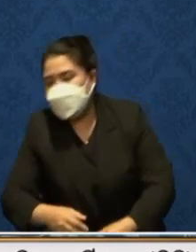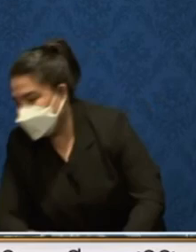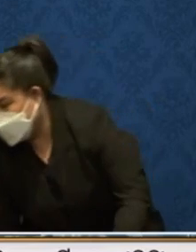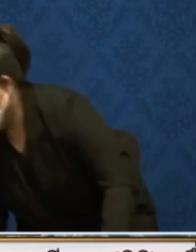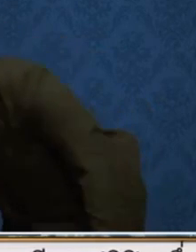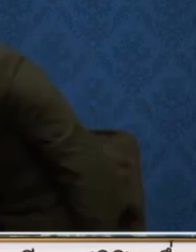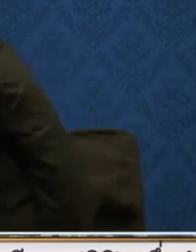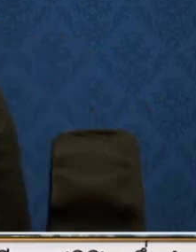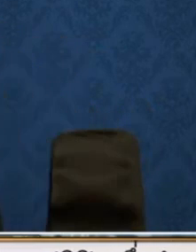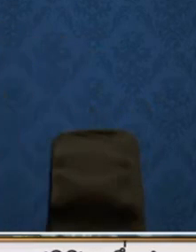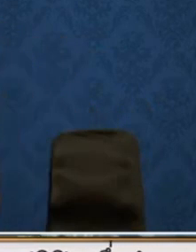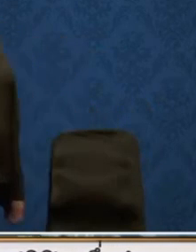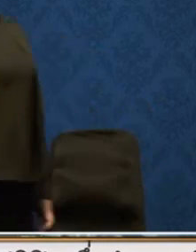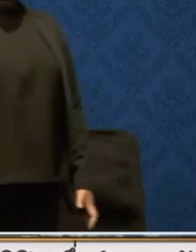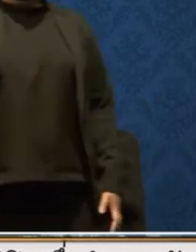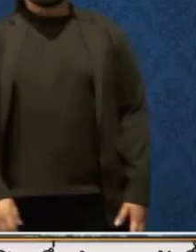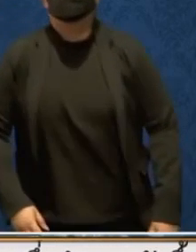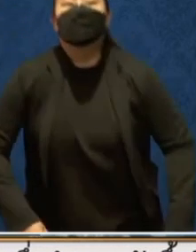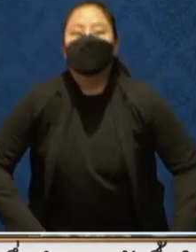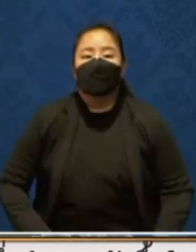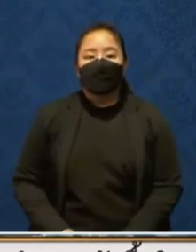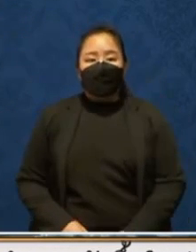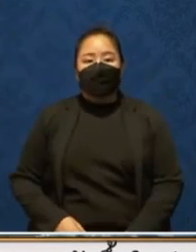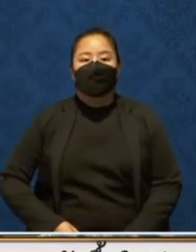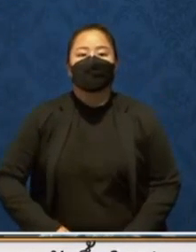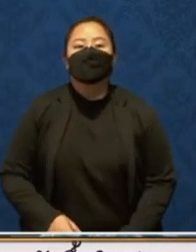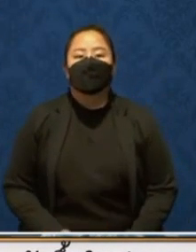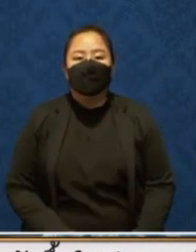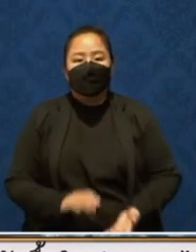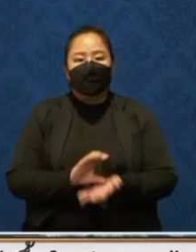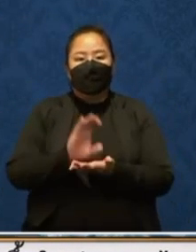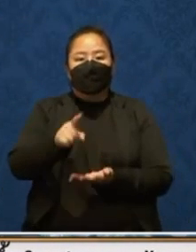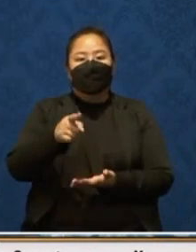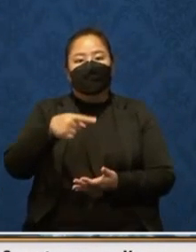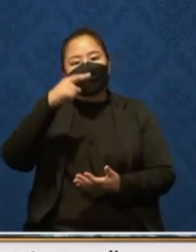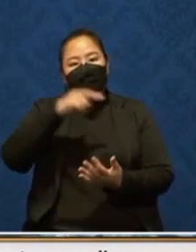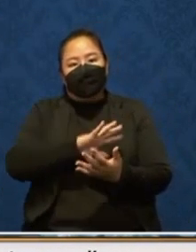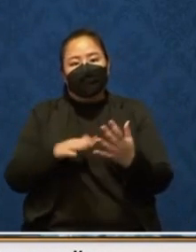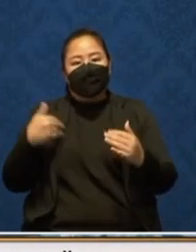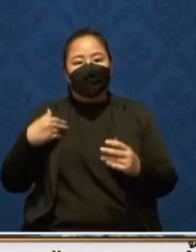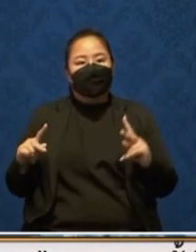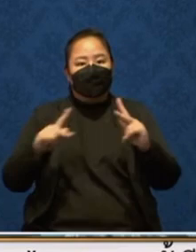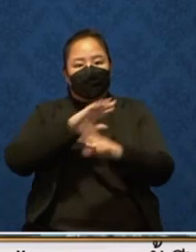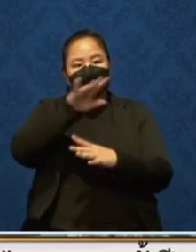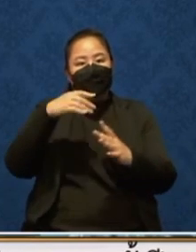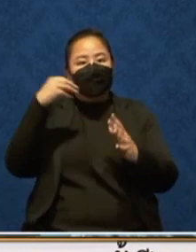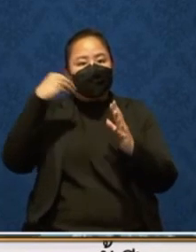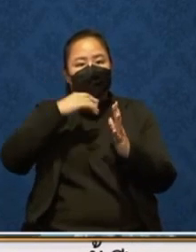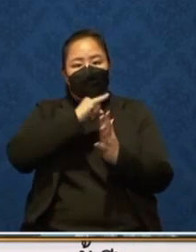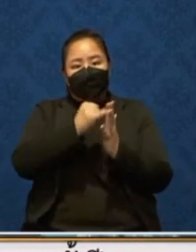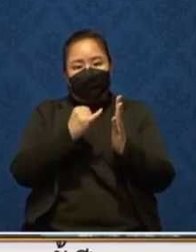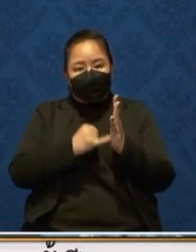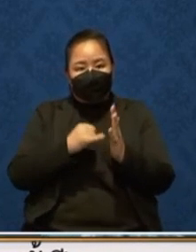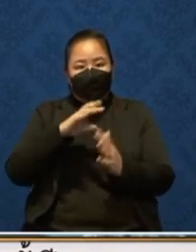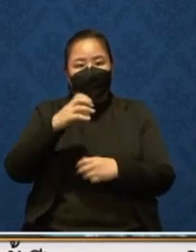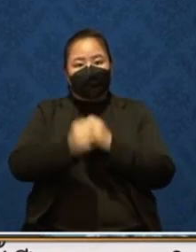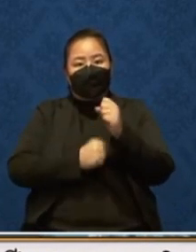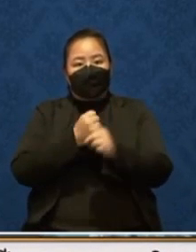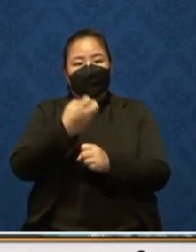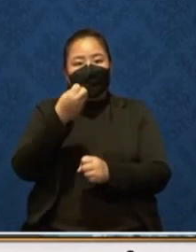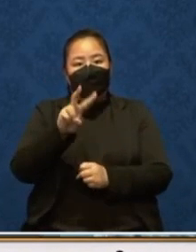นี่คือเทากับงบลงทุนของทั้งประเทศไยของทุกกระซวงของทุกจังหวัด12 ปี